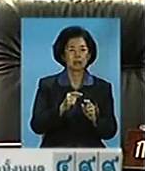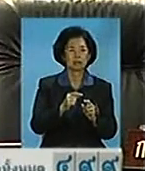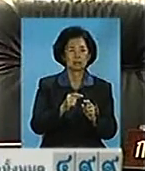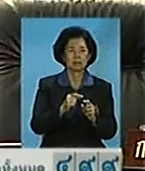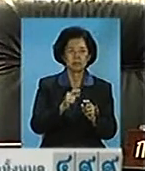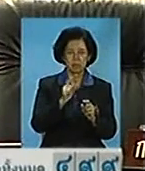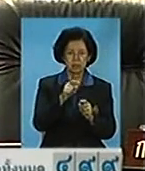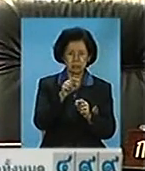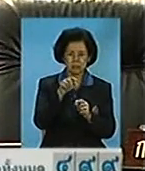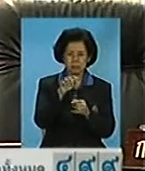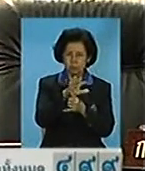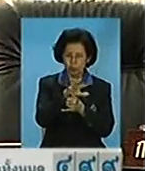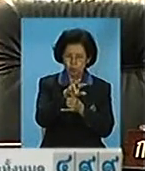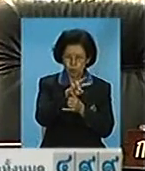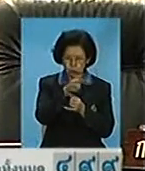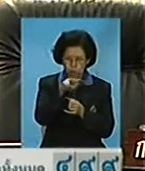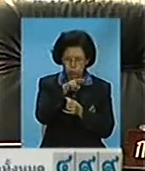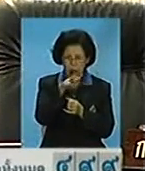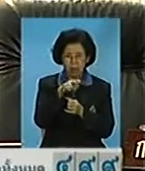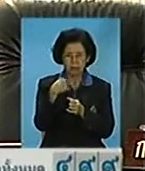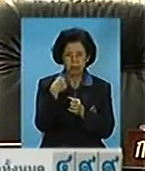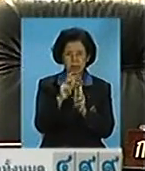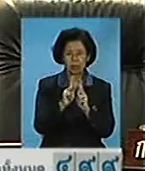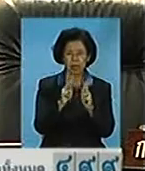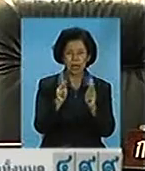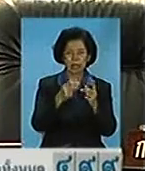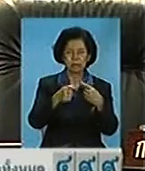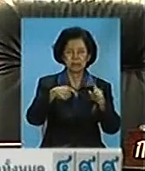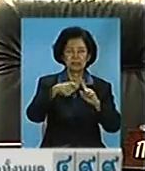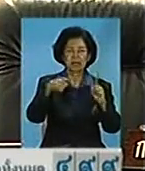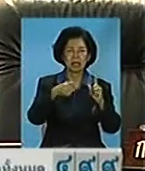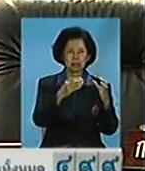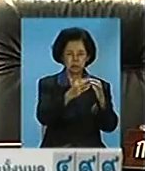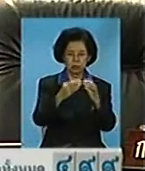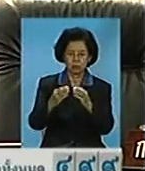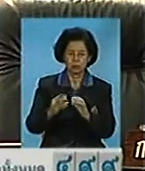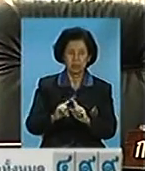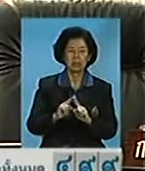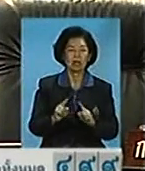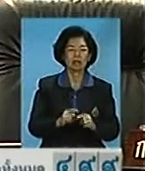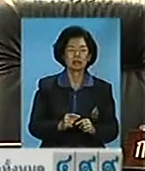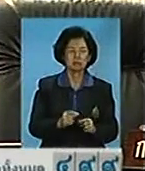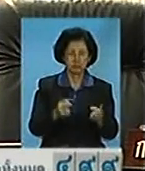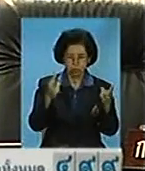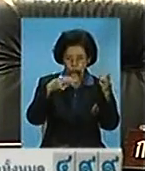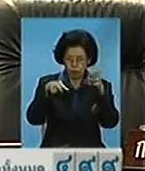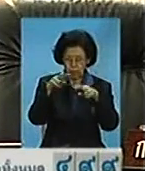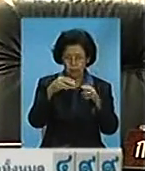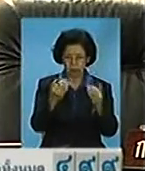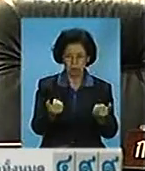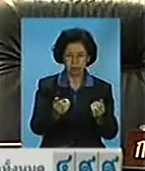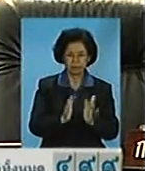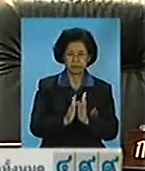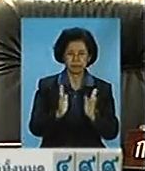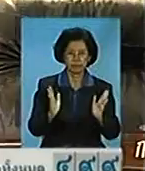คุมอยู่นะฮะเป็นตัวคุมอยู่และมีคณะกรรมการซึ่งมาจากหลายภาคส่วนก็จะเป็นผู้ดูแลตรงนี้อยู่ค่ะขอบคุณค่ะท่านประธ